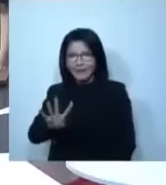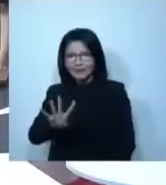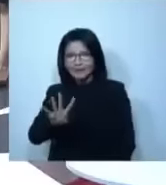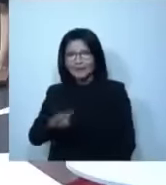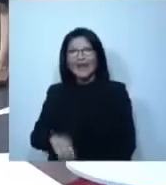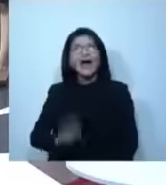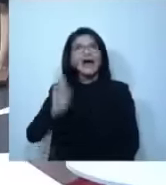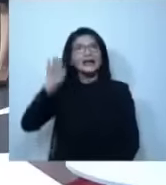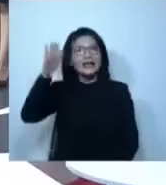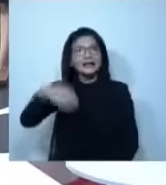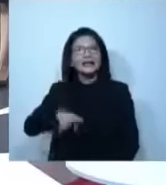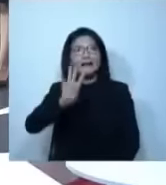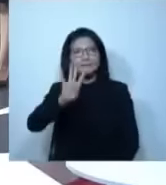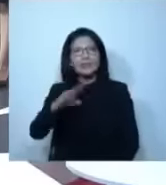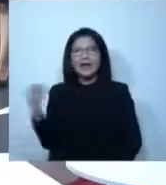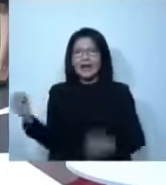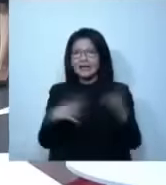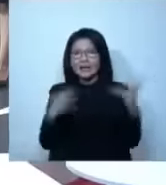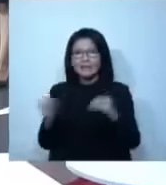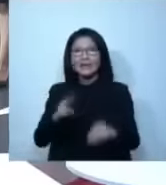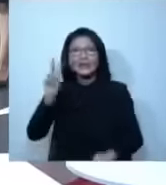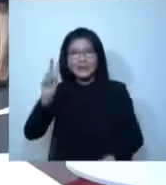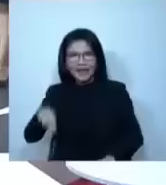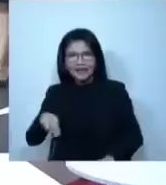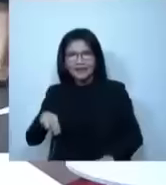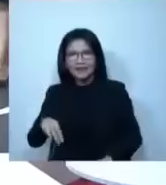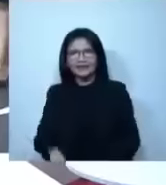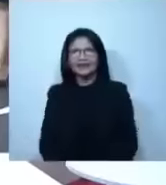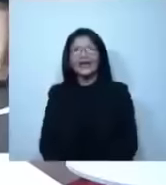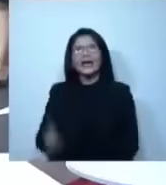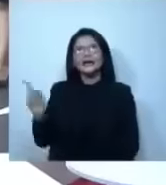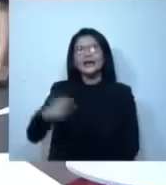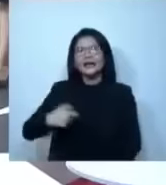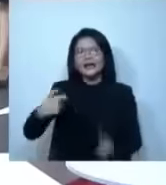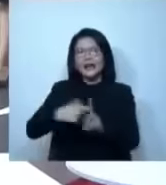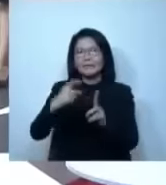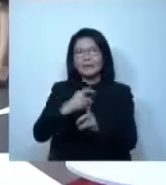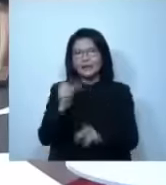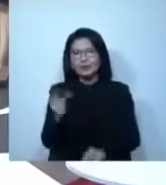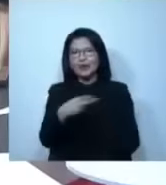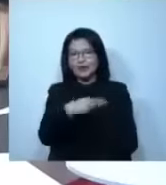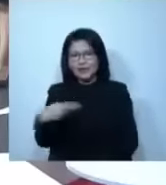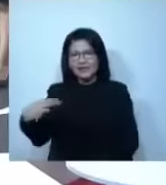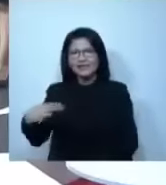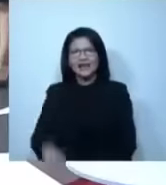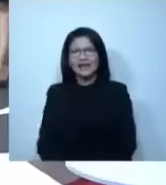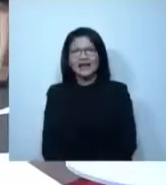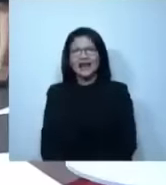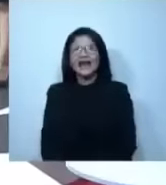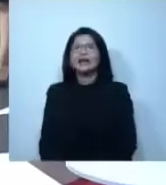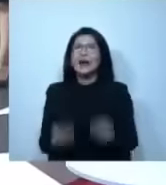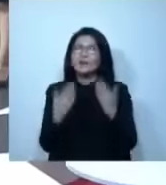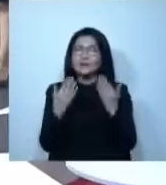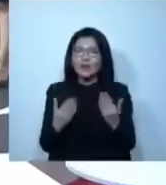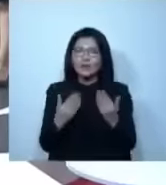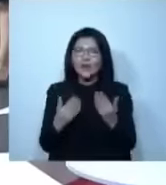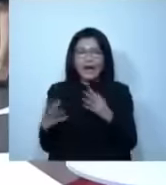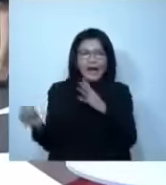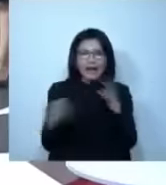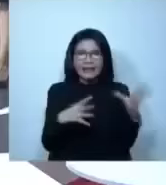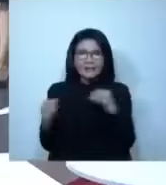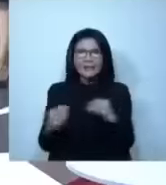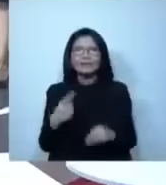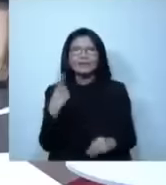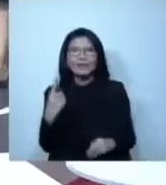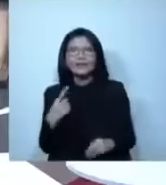Masih akan ada 4 debat lagi yang akan diselenggarakan oleh Komisi Pemilihan Umum Republik Indonesia. Dan semoga debat pertama